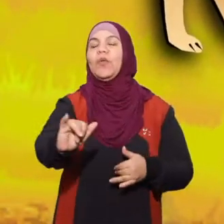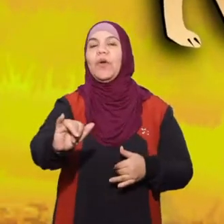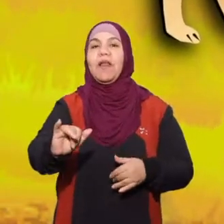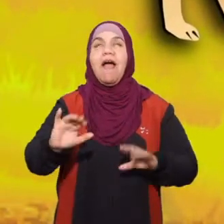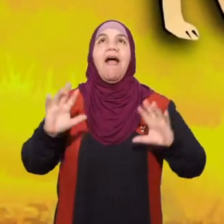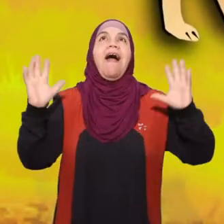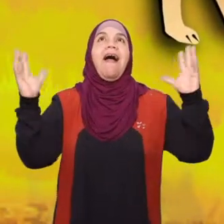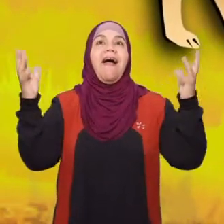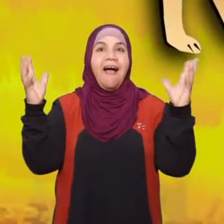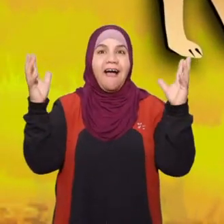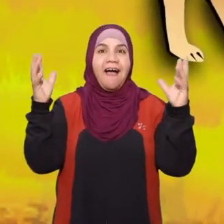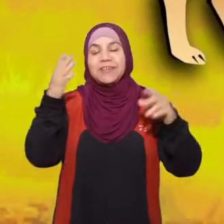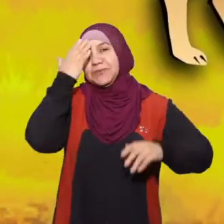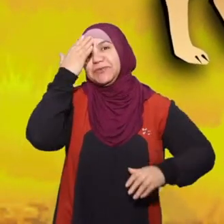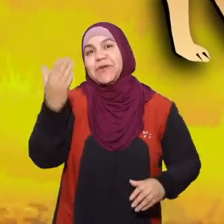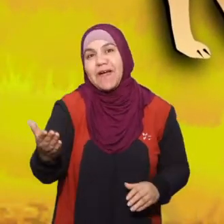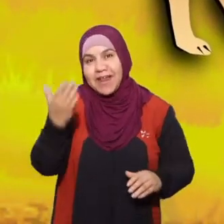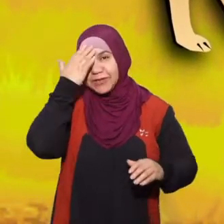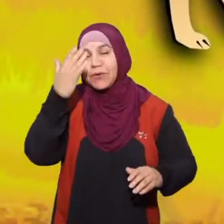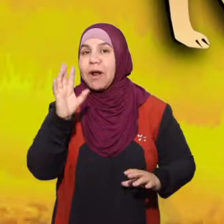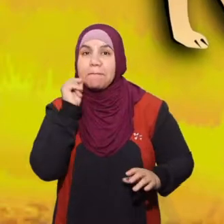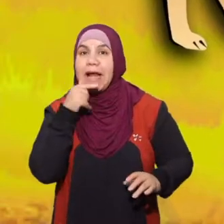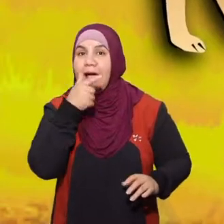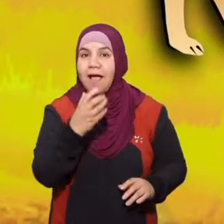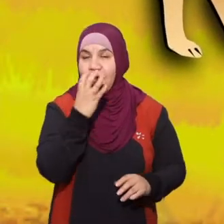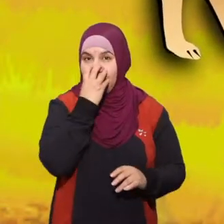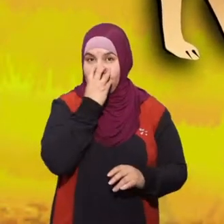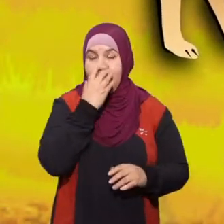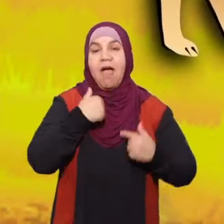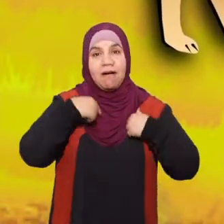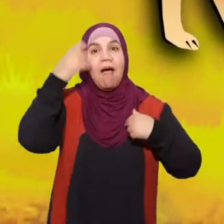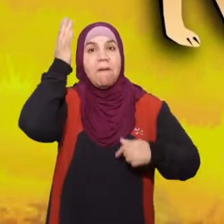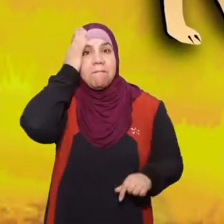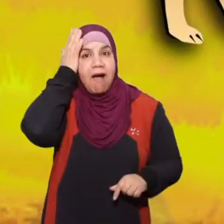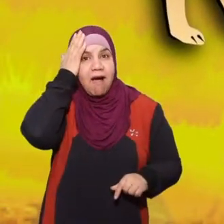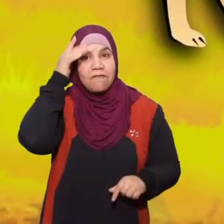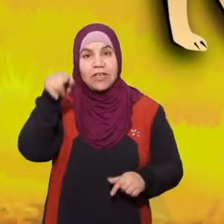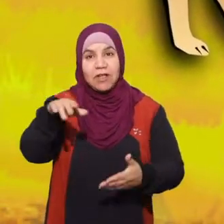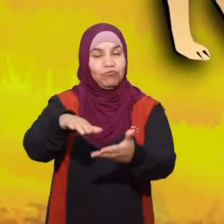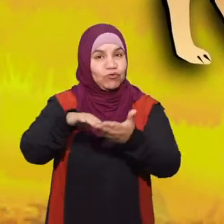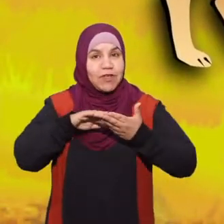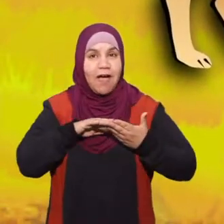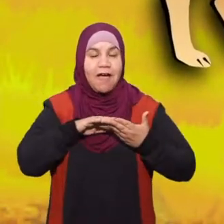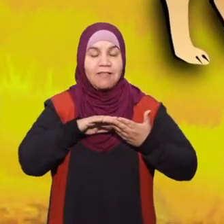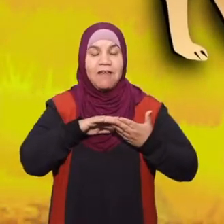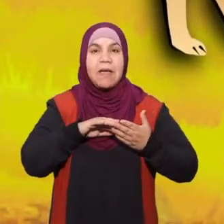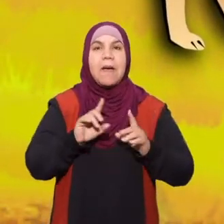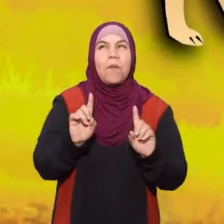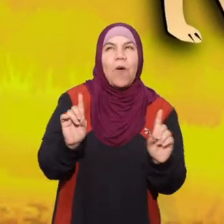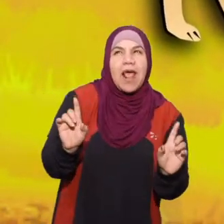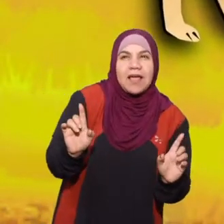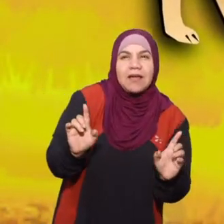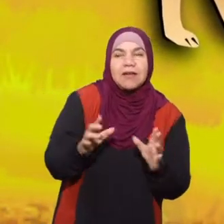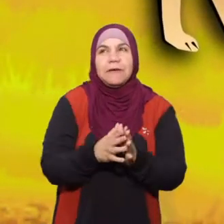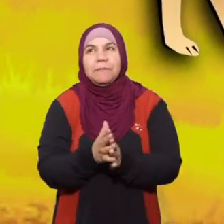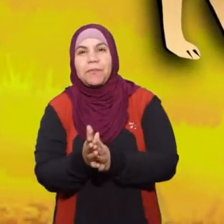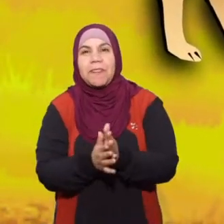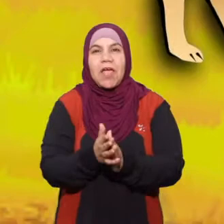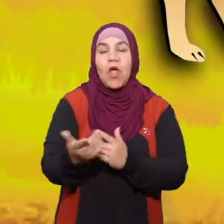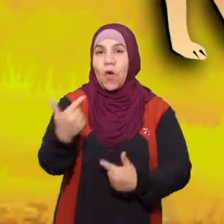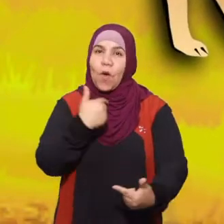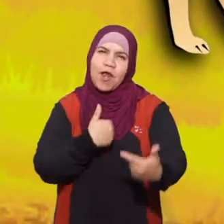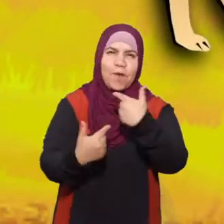الدائم. شكرا شكرا لك، لقد عرفت أنك ستساعدني،